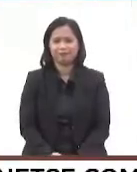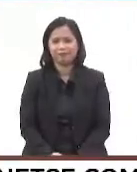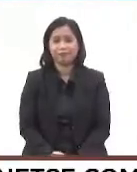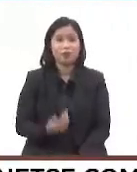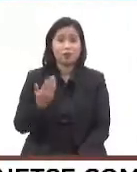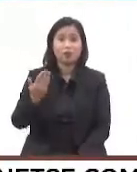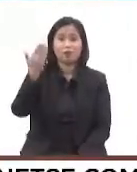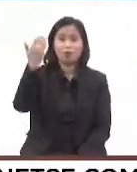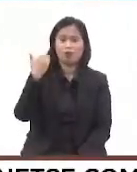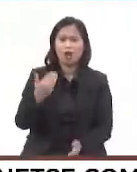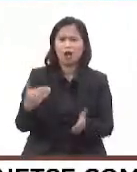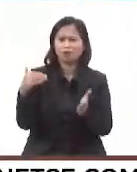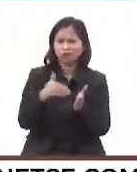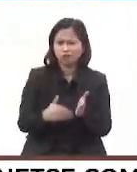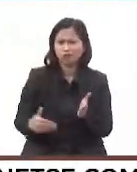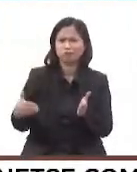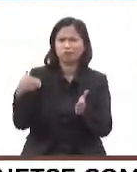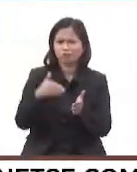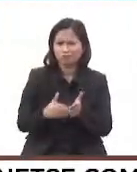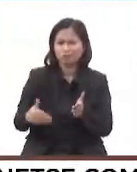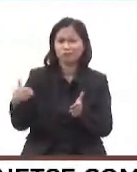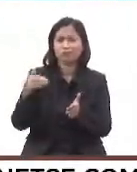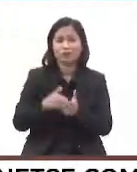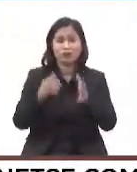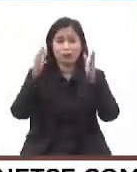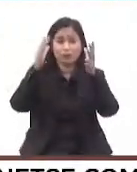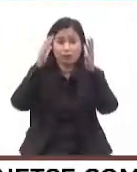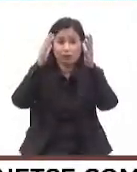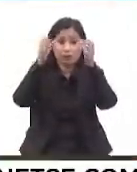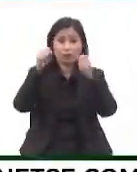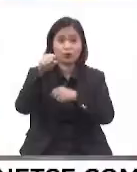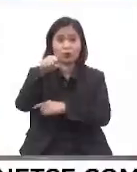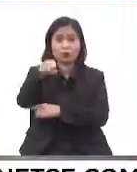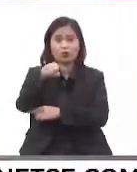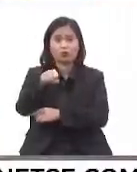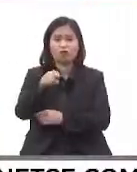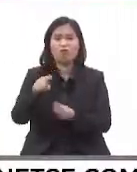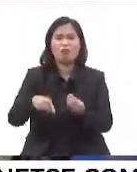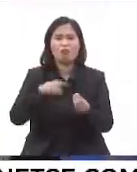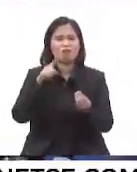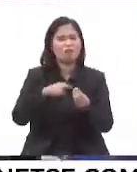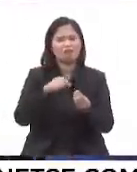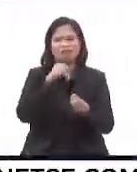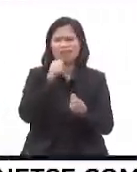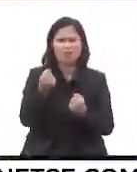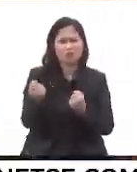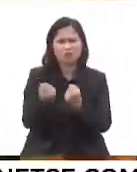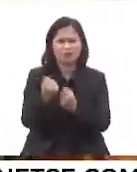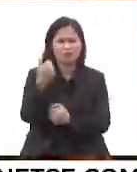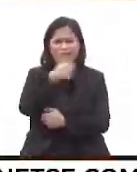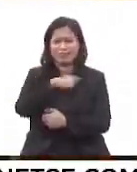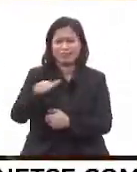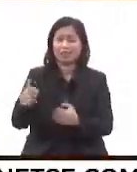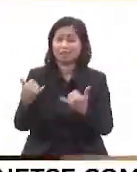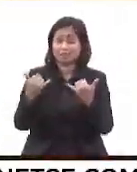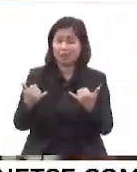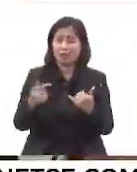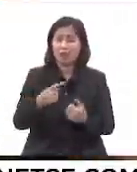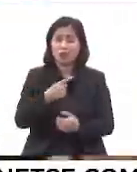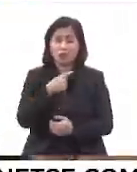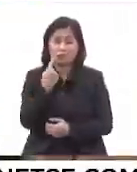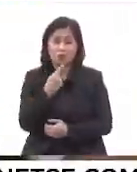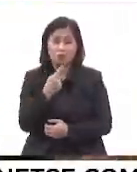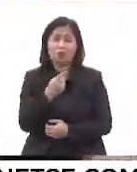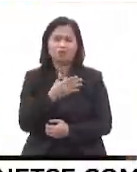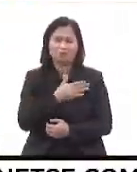Kung noon, paulit-ulit na sinabi ni Pangulong Duterte na hindi siya mag-eendorso ng kandidato, inamin ngayon ang chief executive